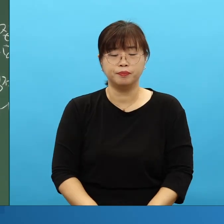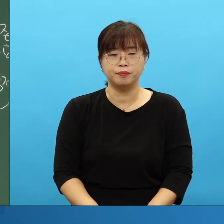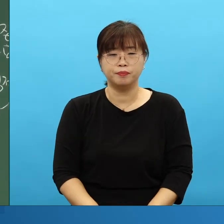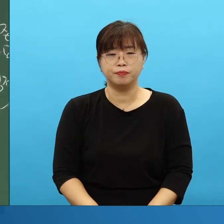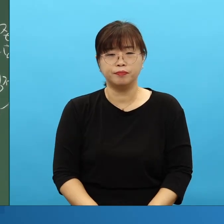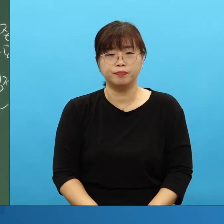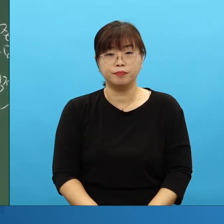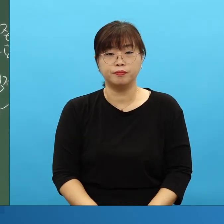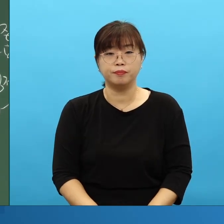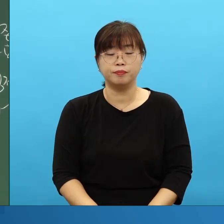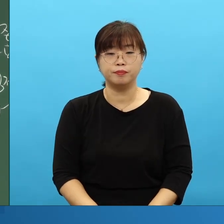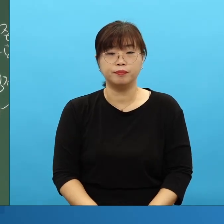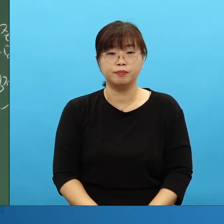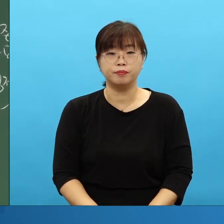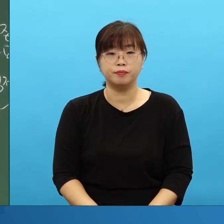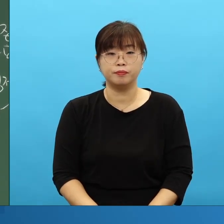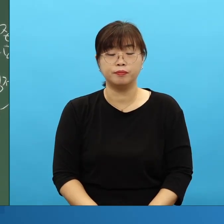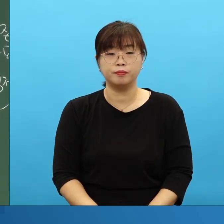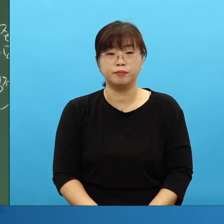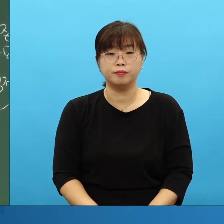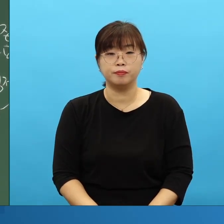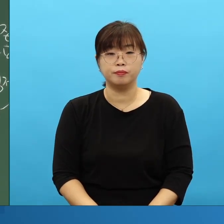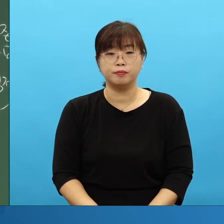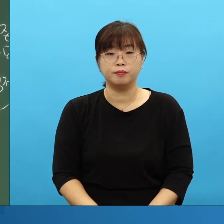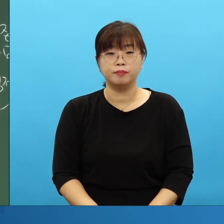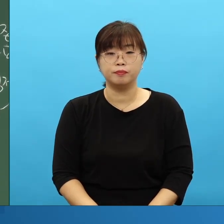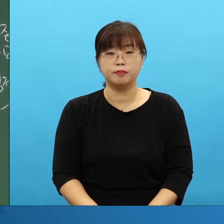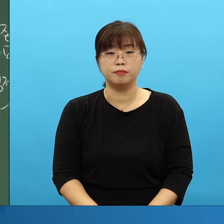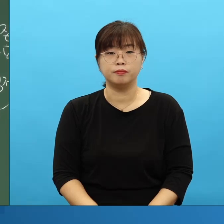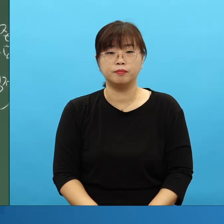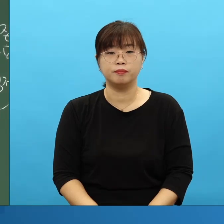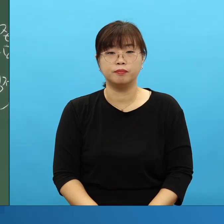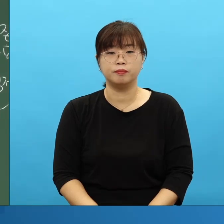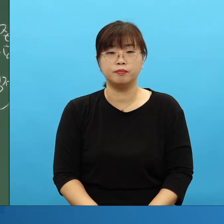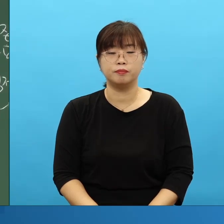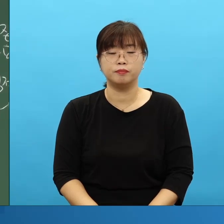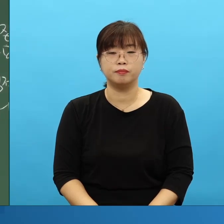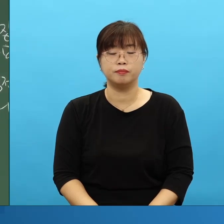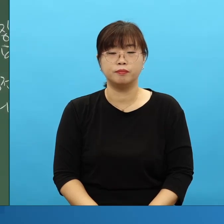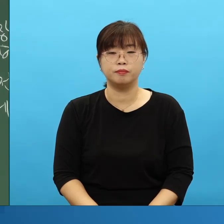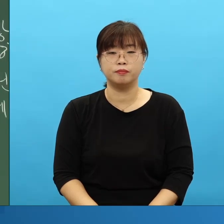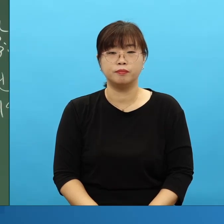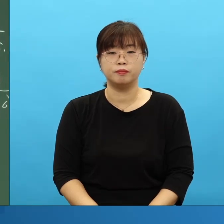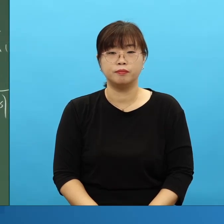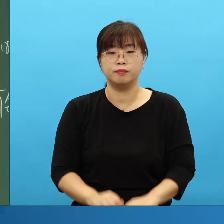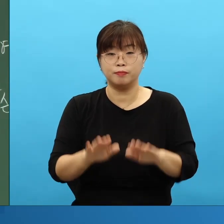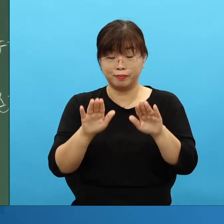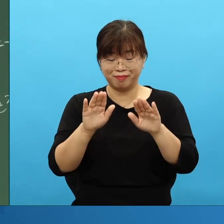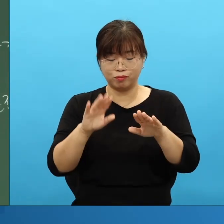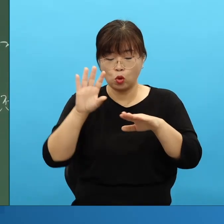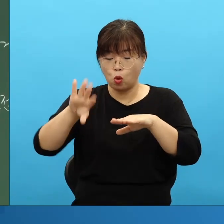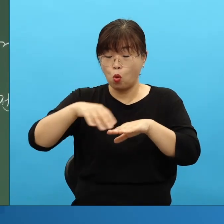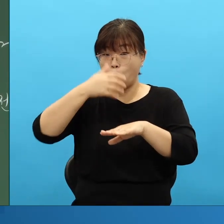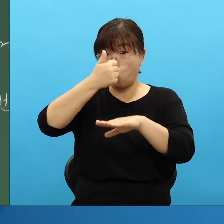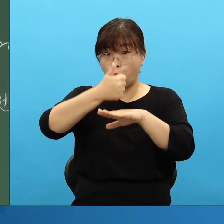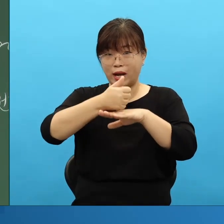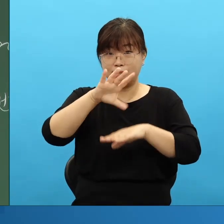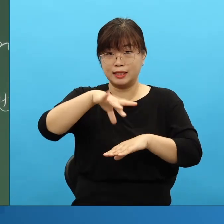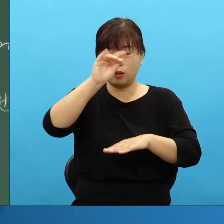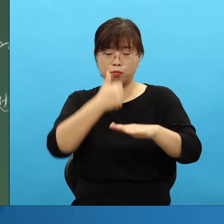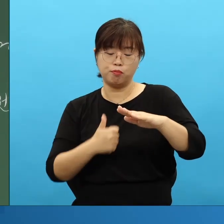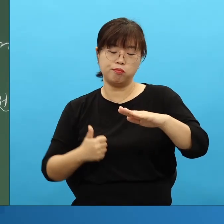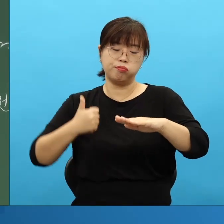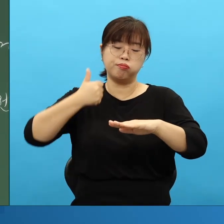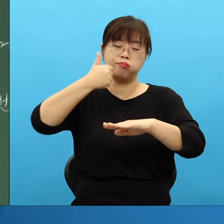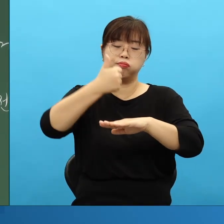그래서 왕들이 서면요. 하나님 모르니까 거의 다 뭐 했습니까? 우상 신전을 지은 거예요. And that's why whenever